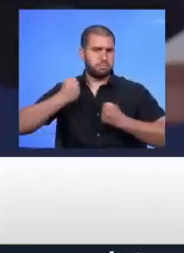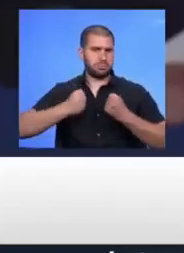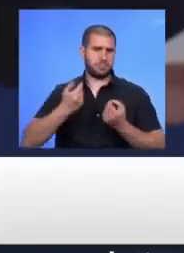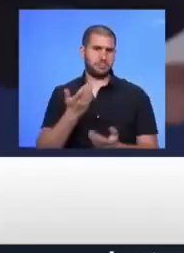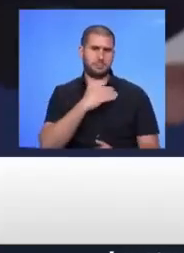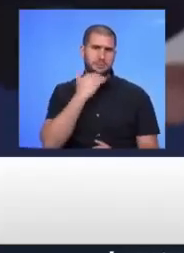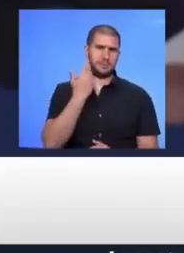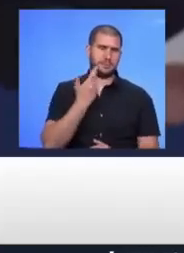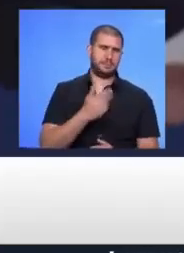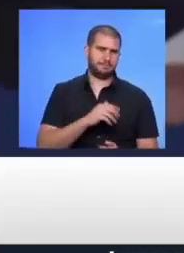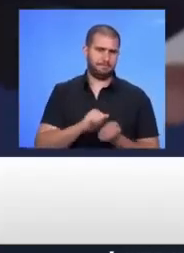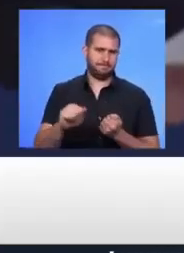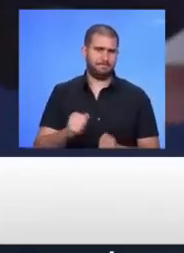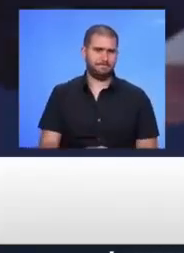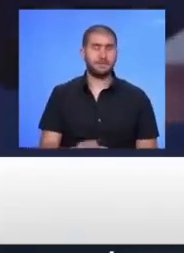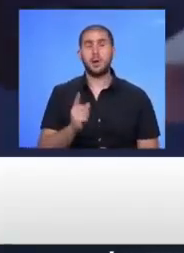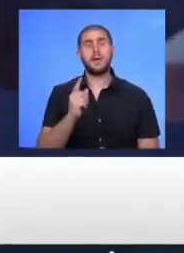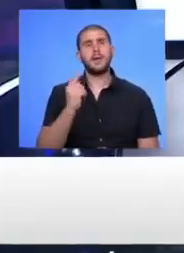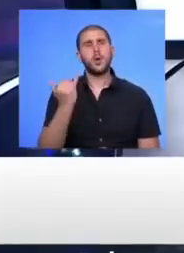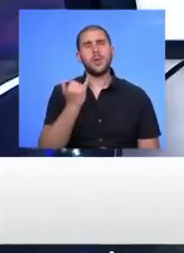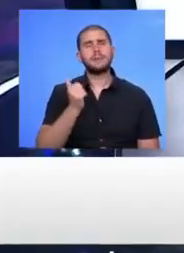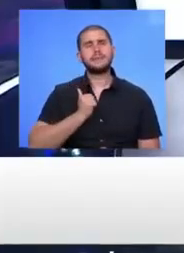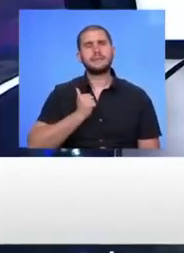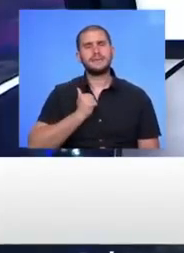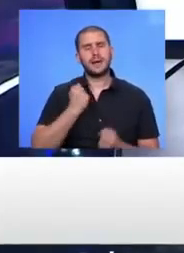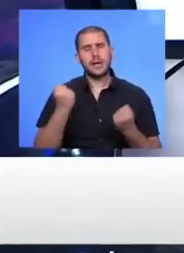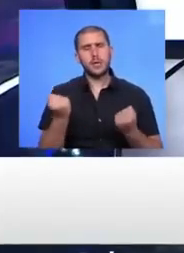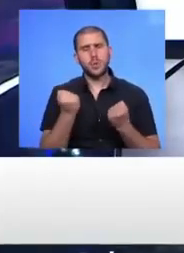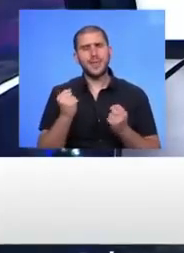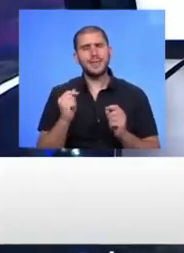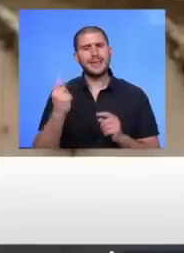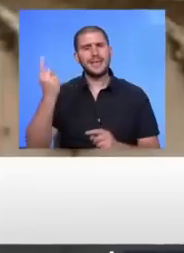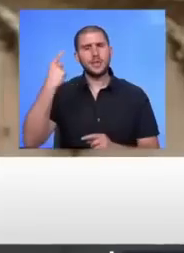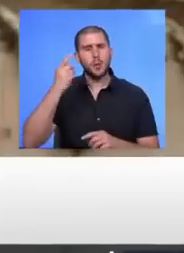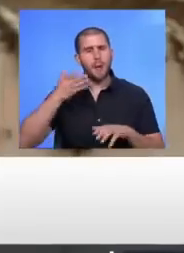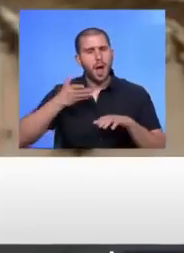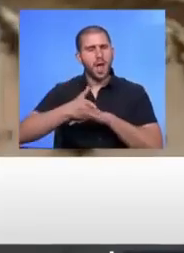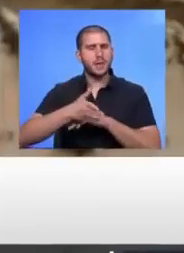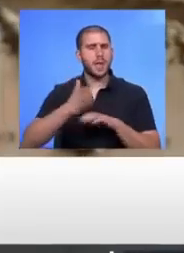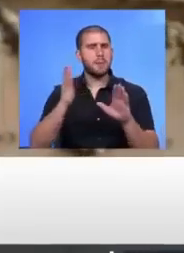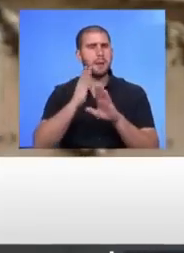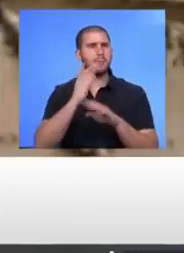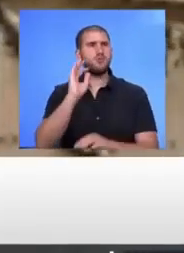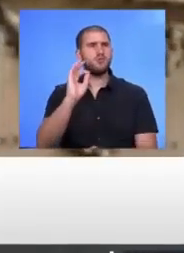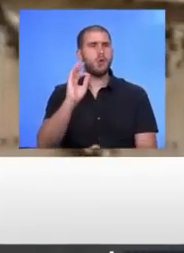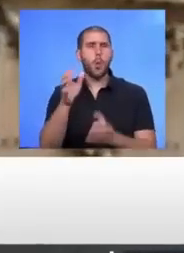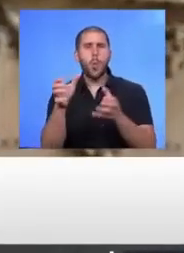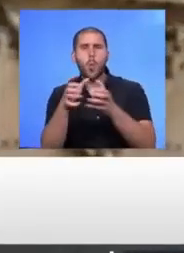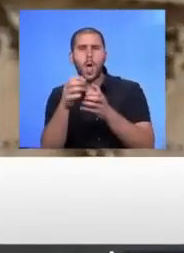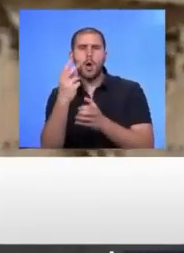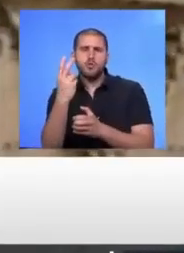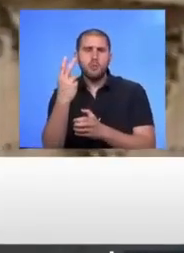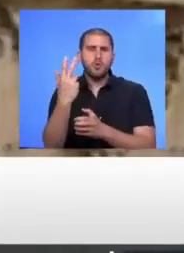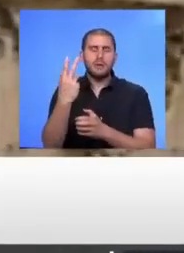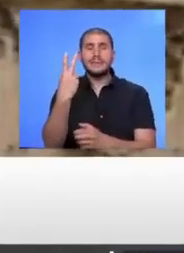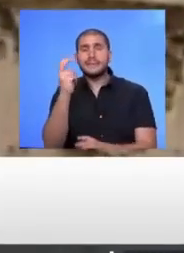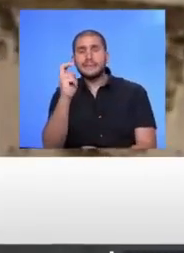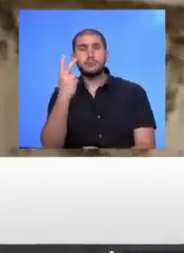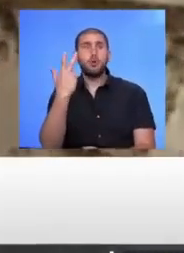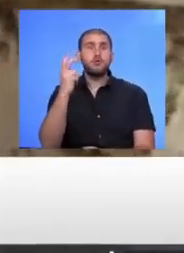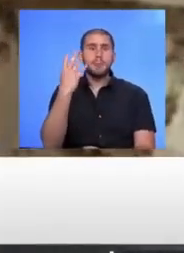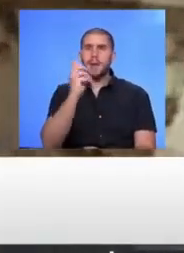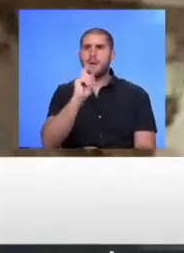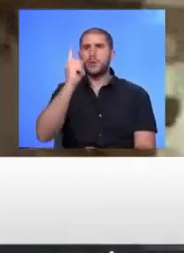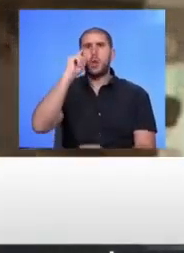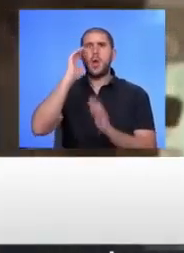האלה. אין ספק שכל הזמן הצבא התכונן לאיום של חדירת מחבלים, של חוליה, 2, 3, 20, 30, 40. אף אחד לא